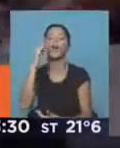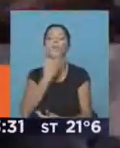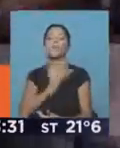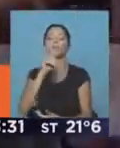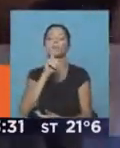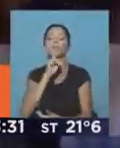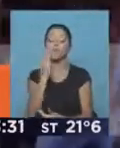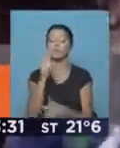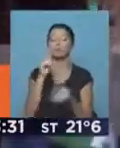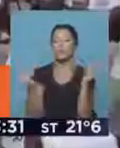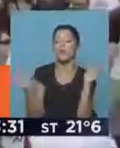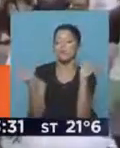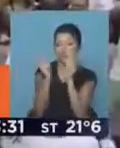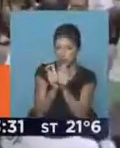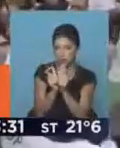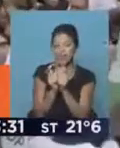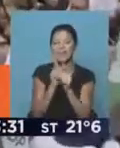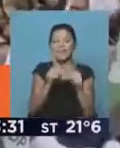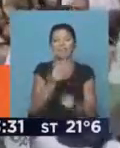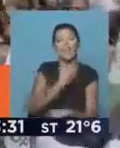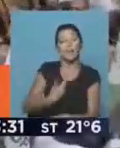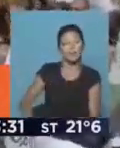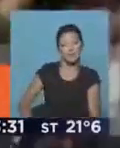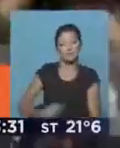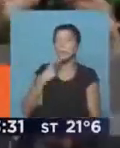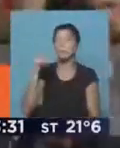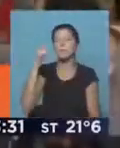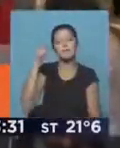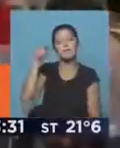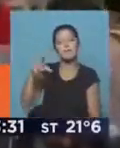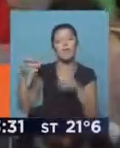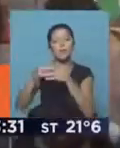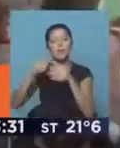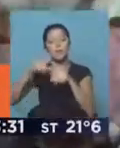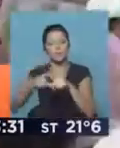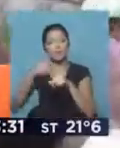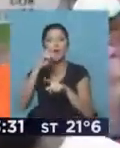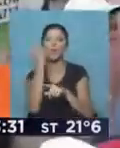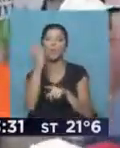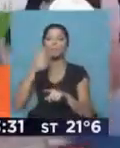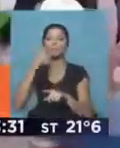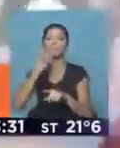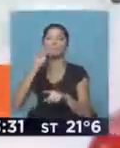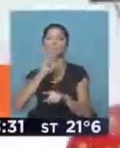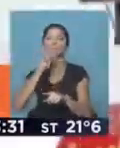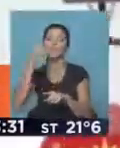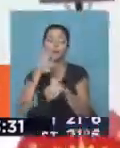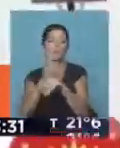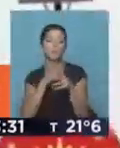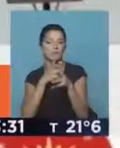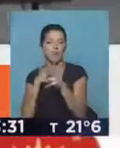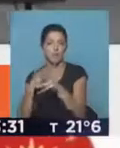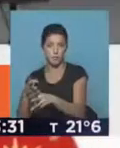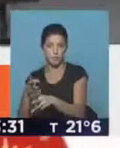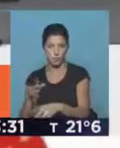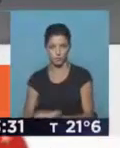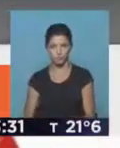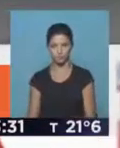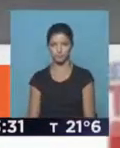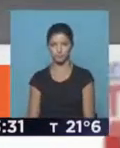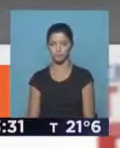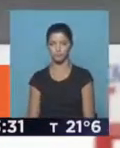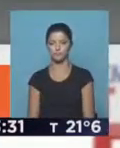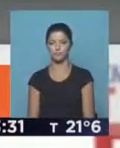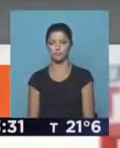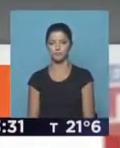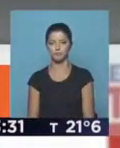ira del mandatario, quien considera al Partido de los Trabajadores del Kurdistán una organización terrorista. Biz bunların